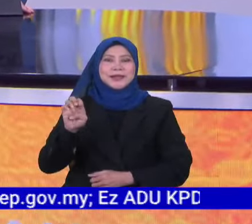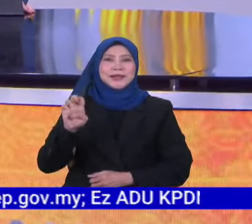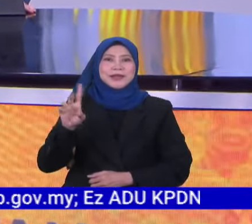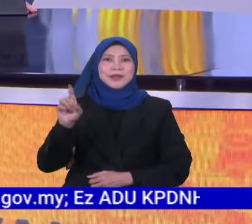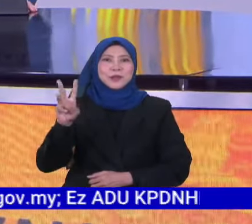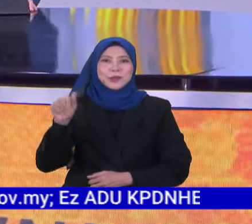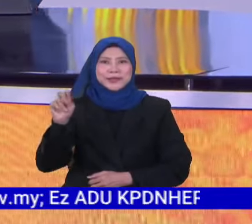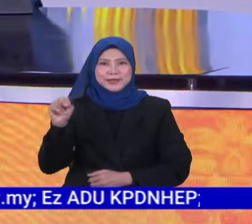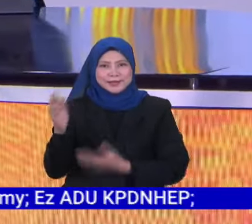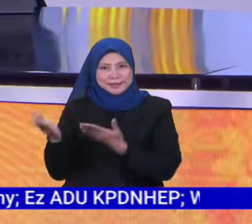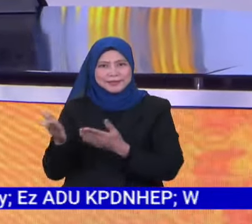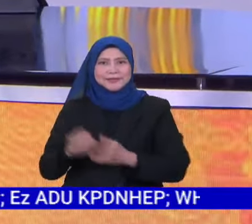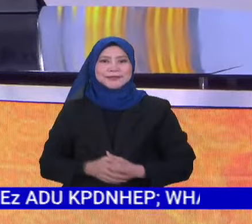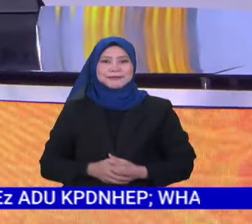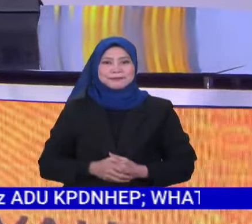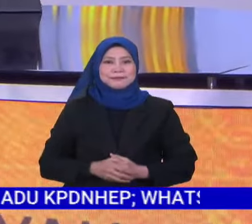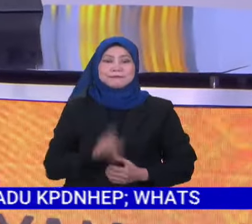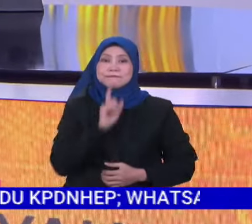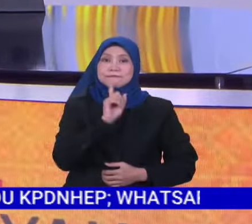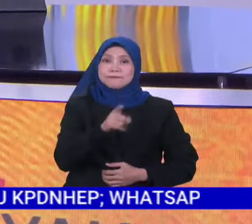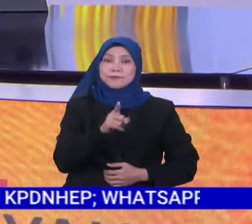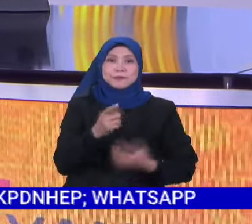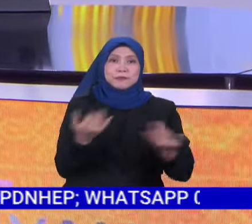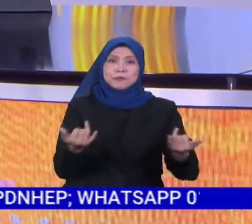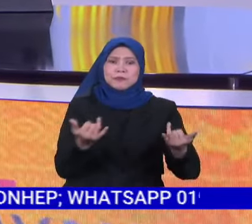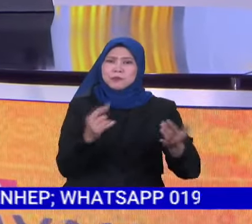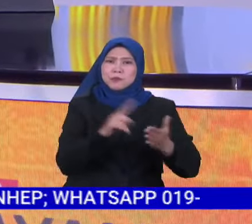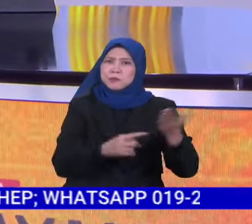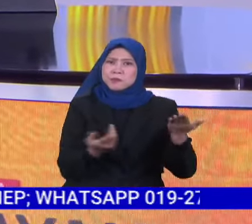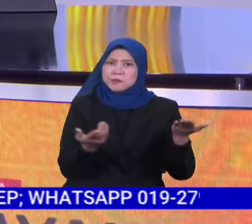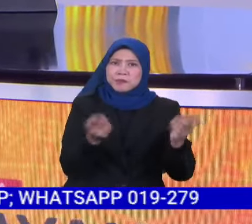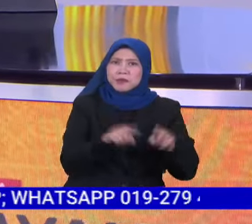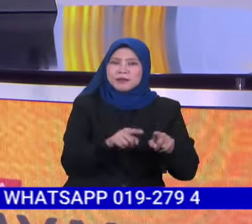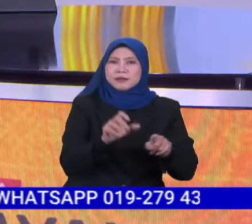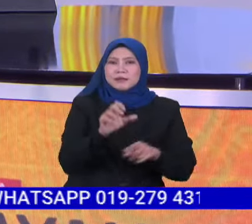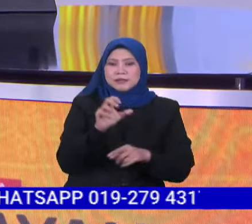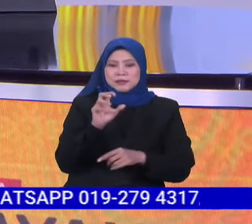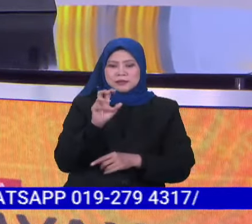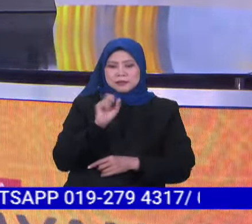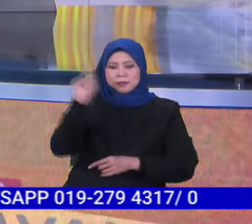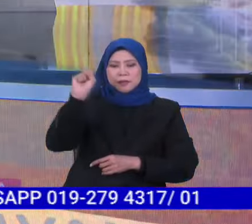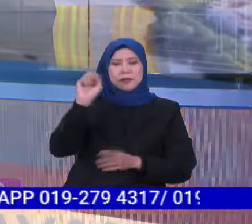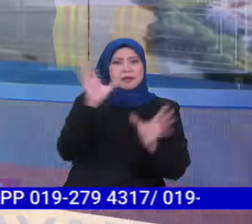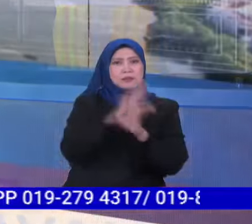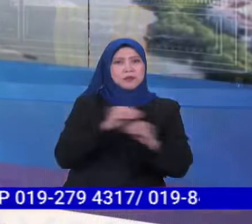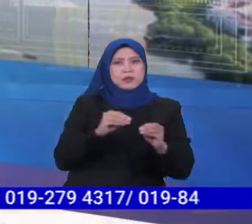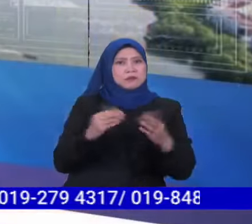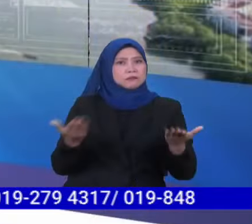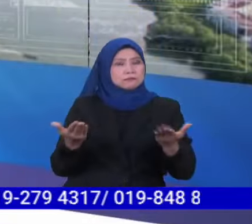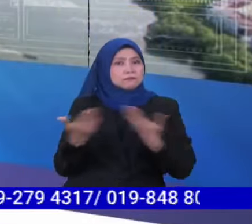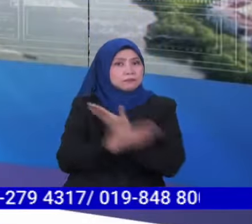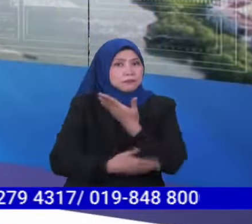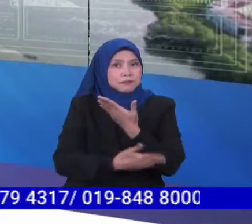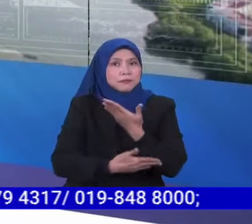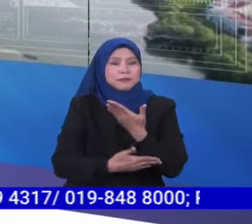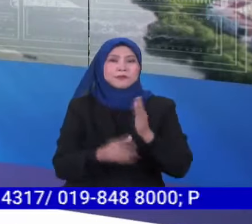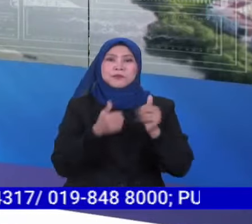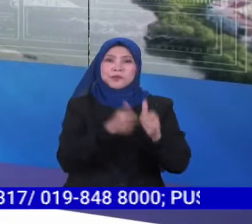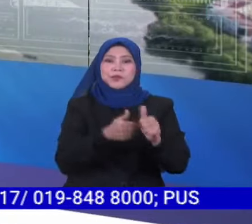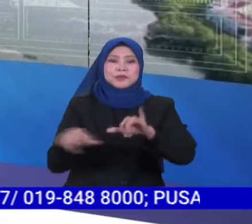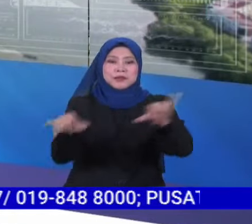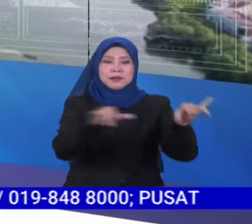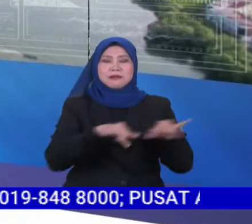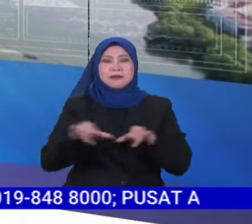bin syaich status Wilayah Sabah dan Sarawak yang dikembalikan nah Selaras perubahan pelembagaan